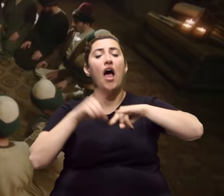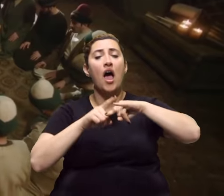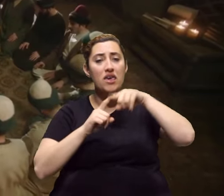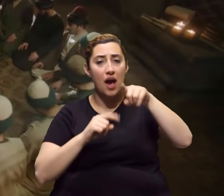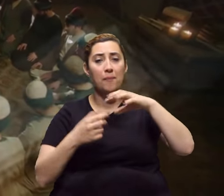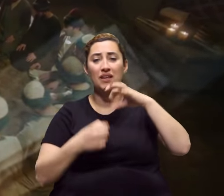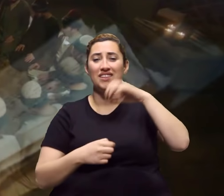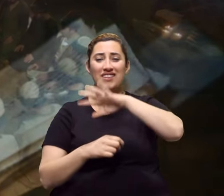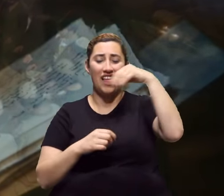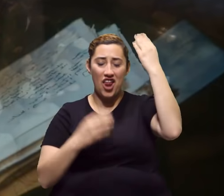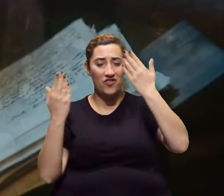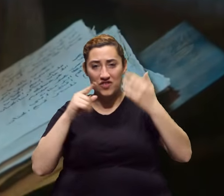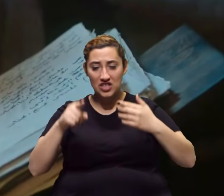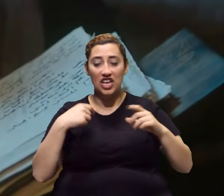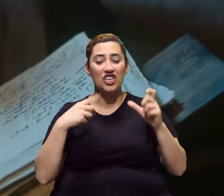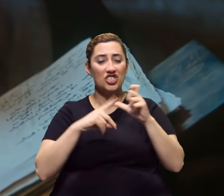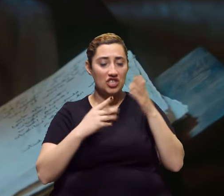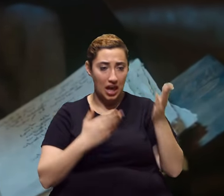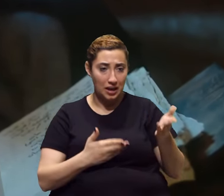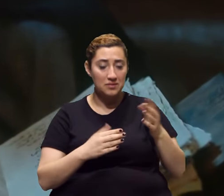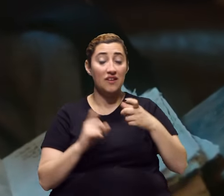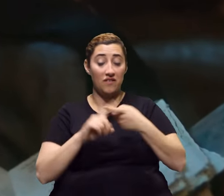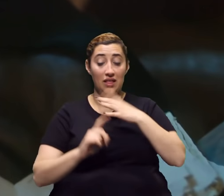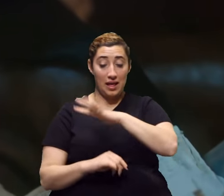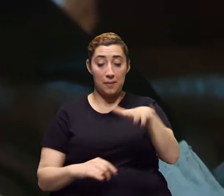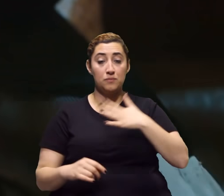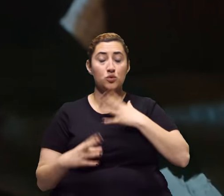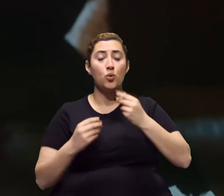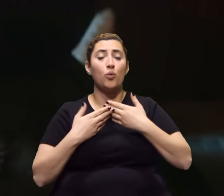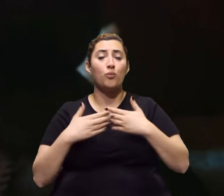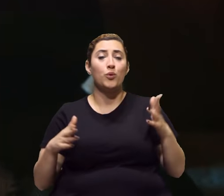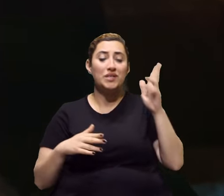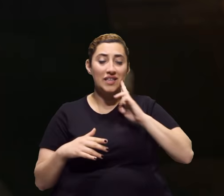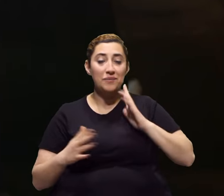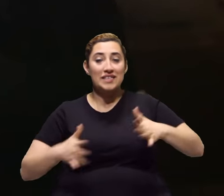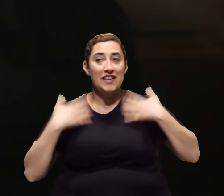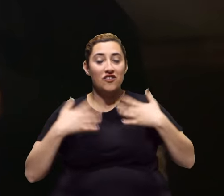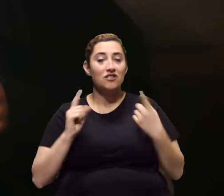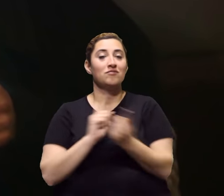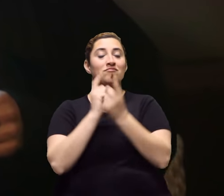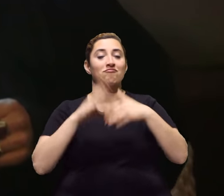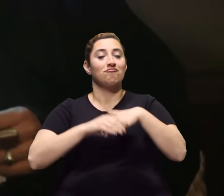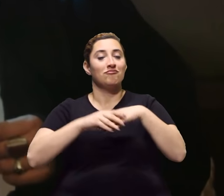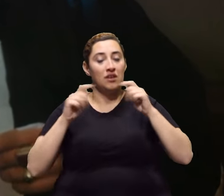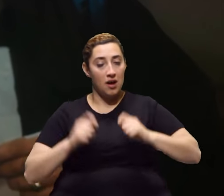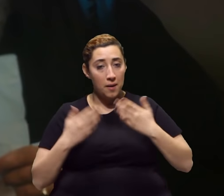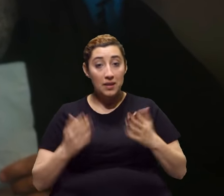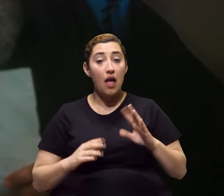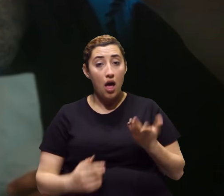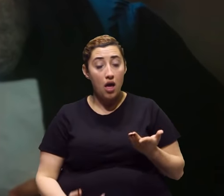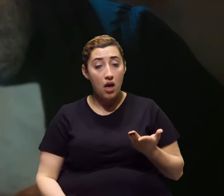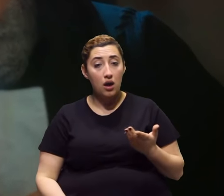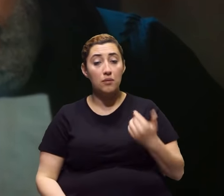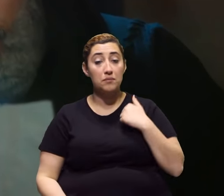dahi dervişleri, şeyhimizi, dahi biz kullarını büyük bir edep ve sevinç ile karşıladılar. Meğer